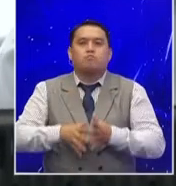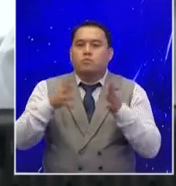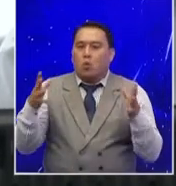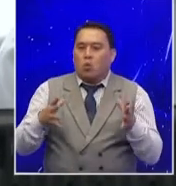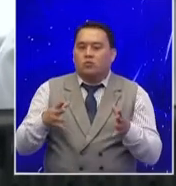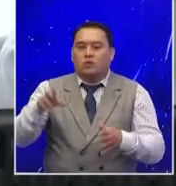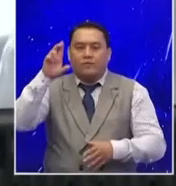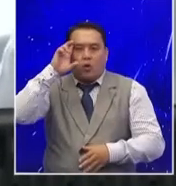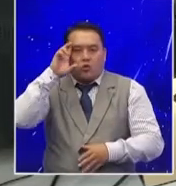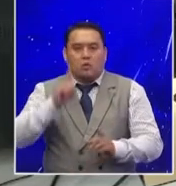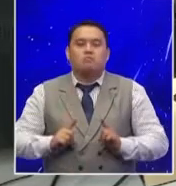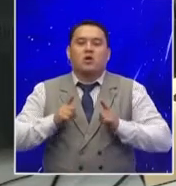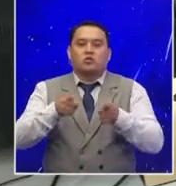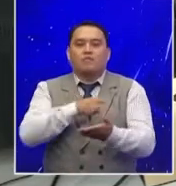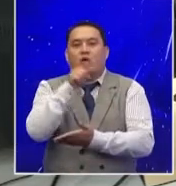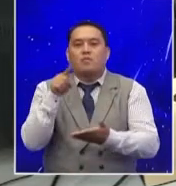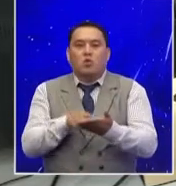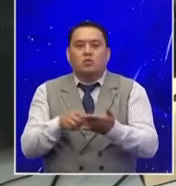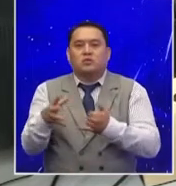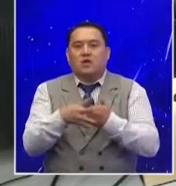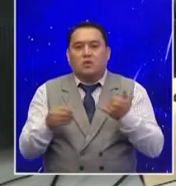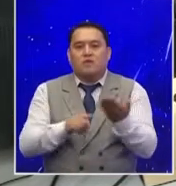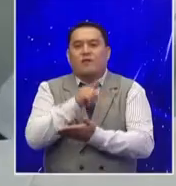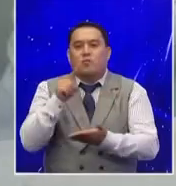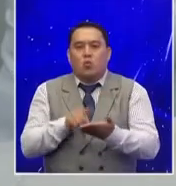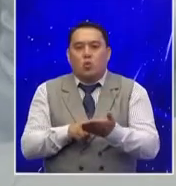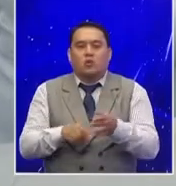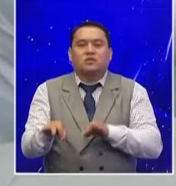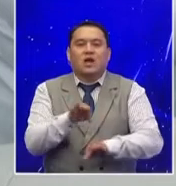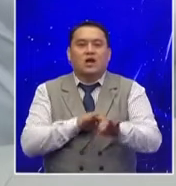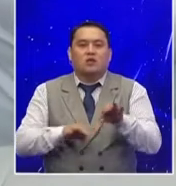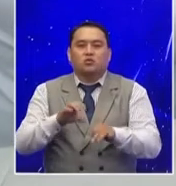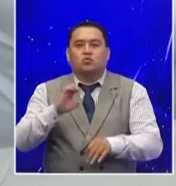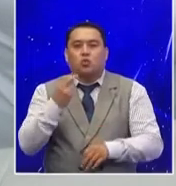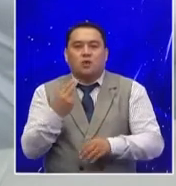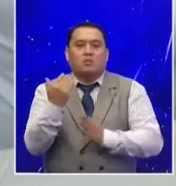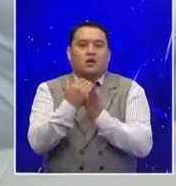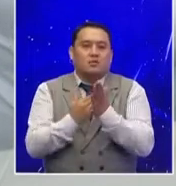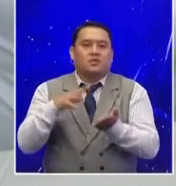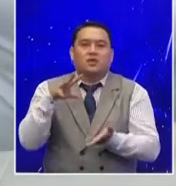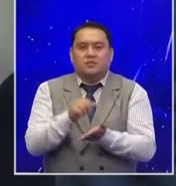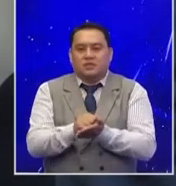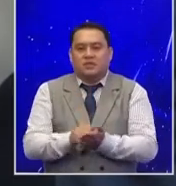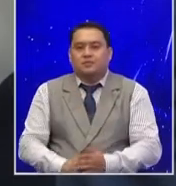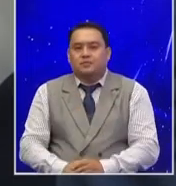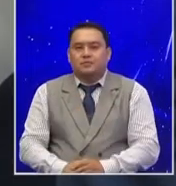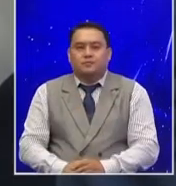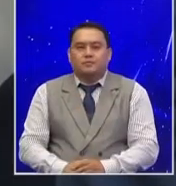со стороны жителей поступают вопросов по земельным отношениям, архитектуре, соцпрограммам и занятости.